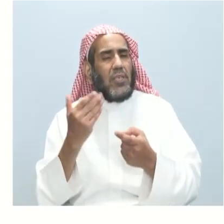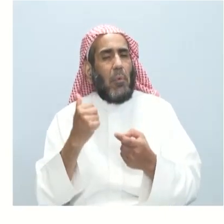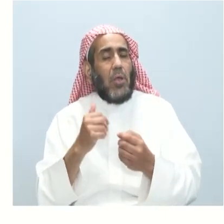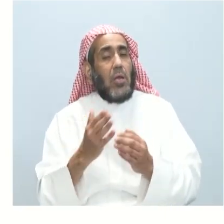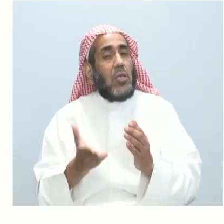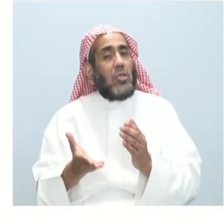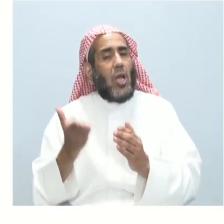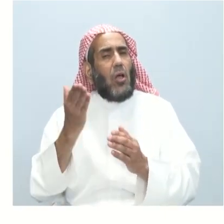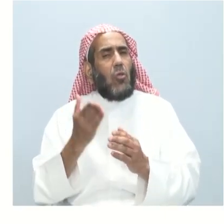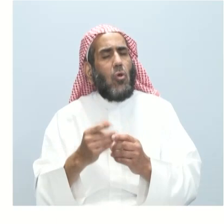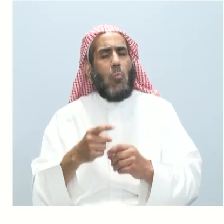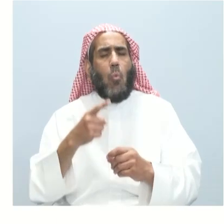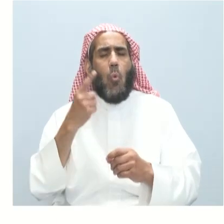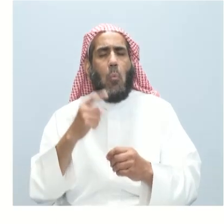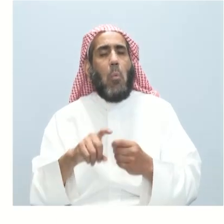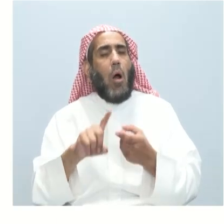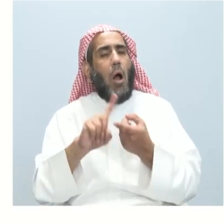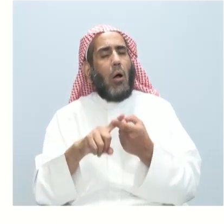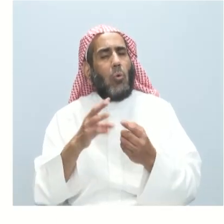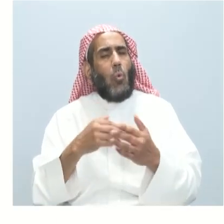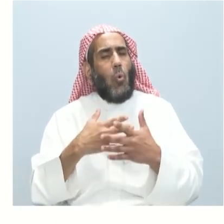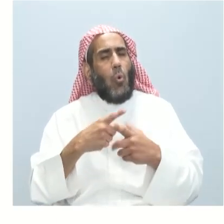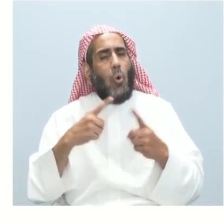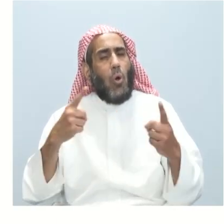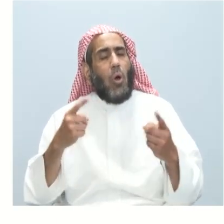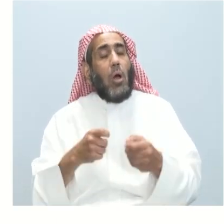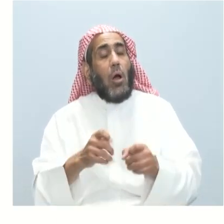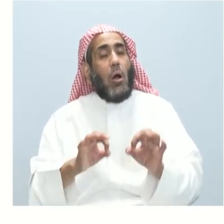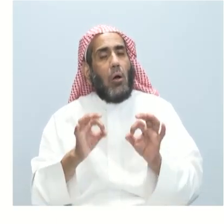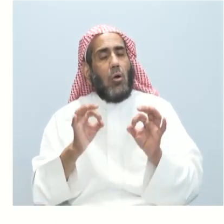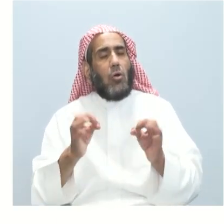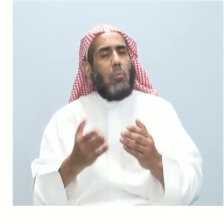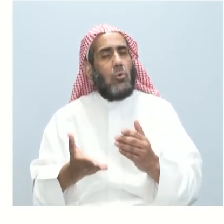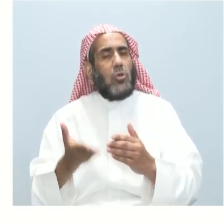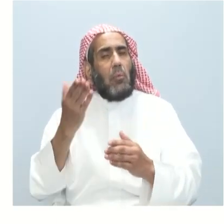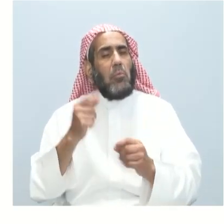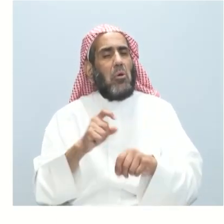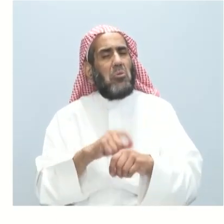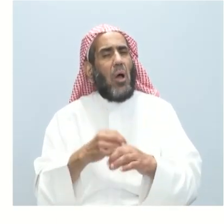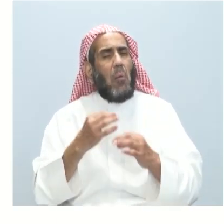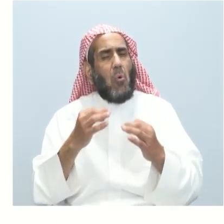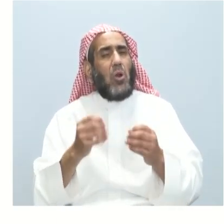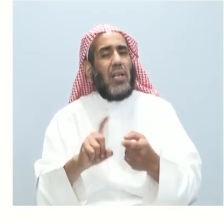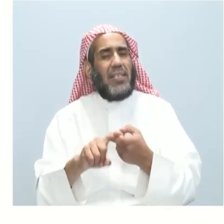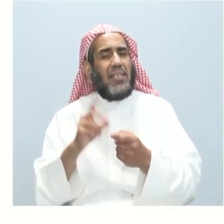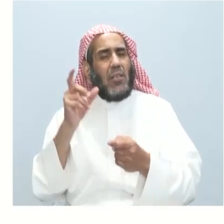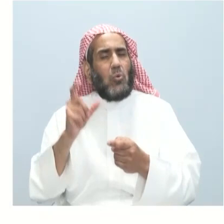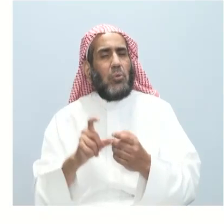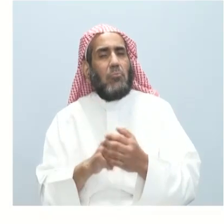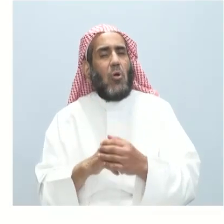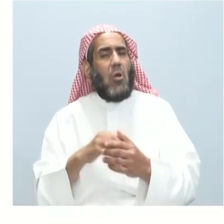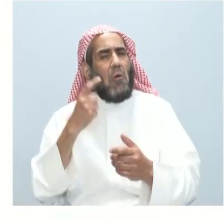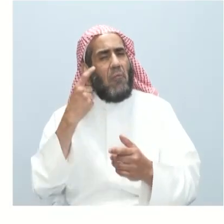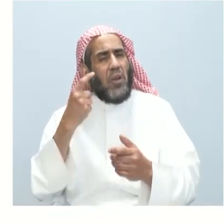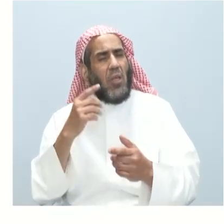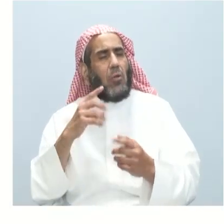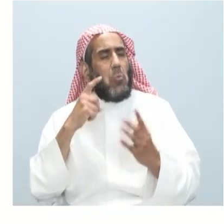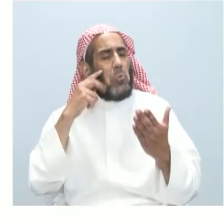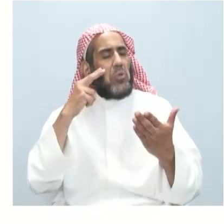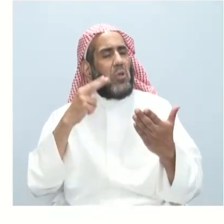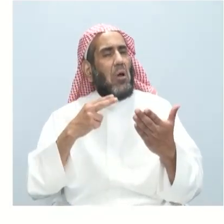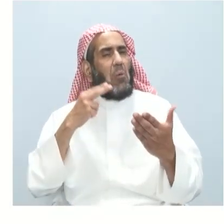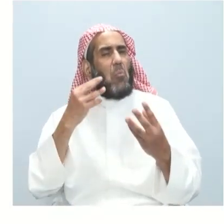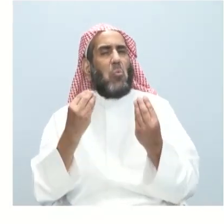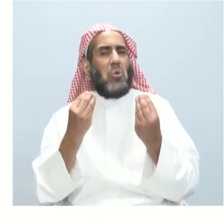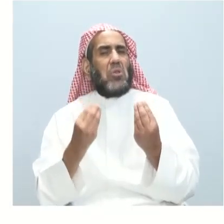تعظيم امر عقد النكاح كلها حكم ساميه اعطاء مهله للزوج في النظر والتامر